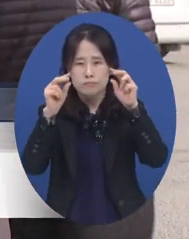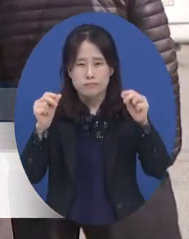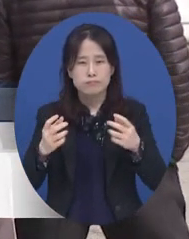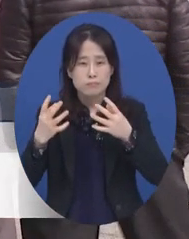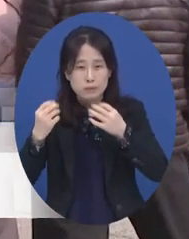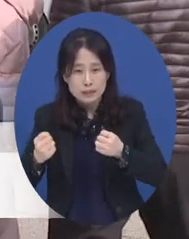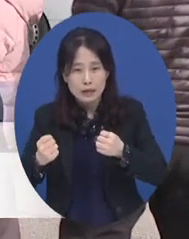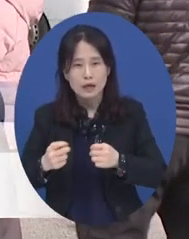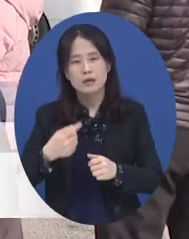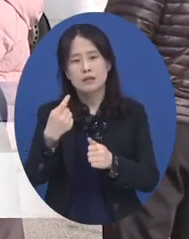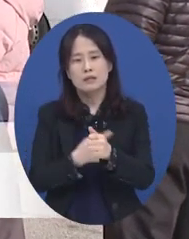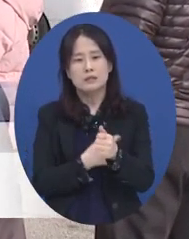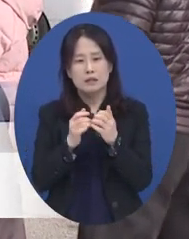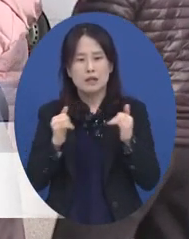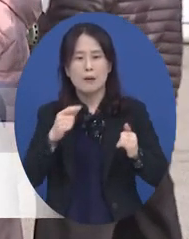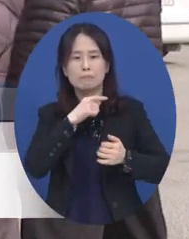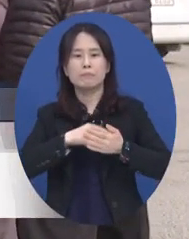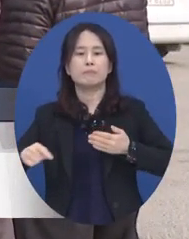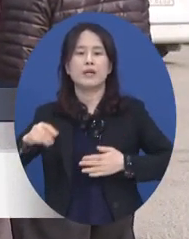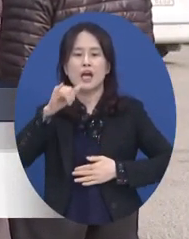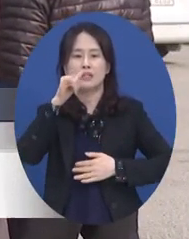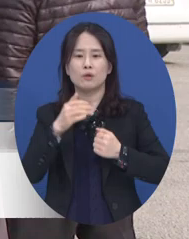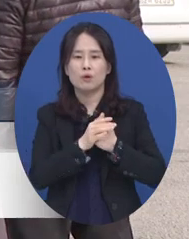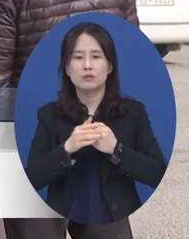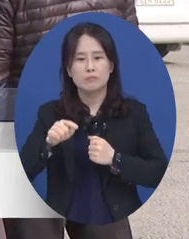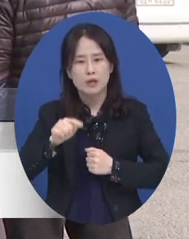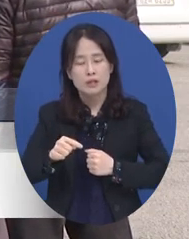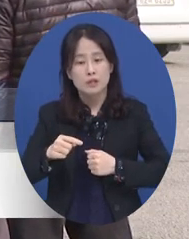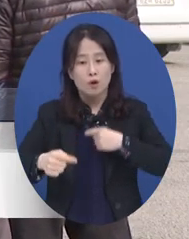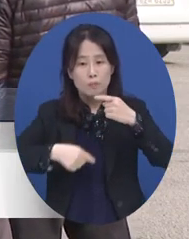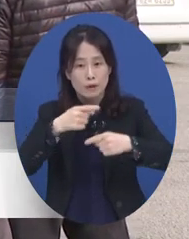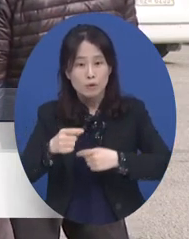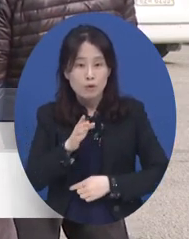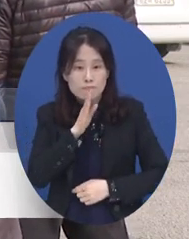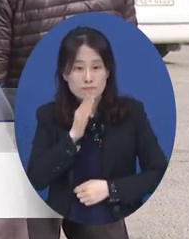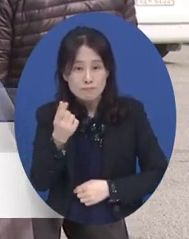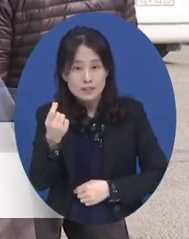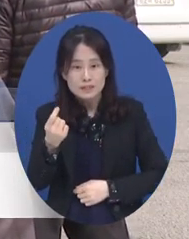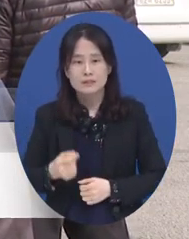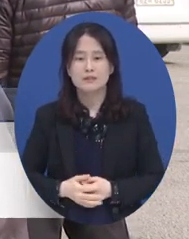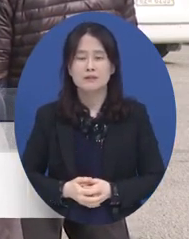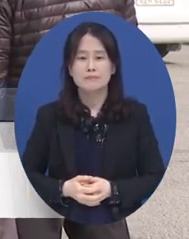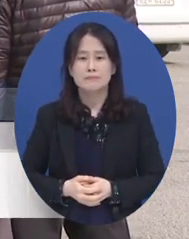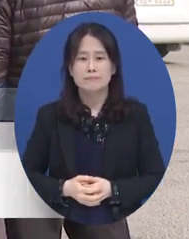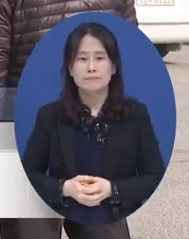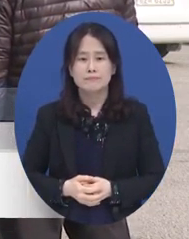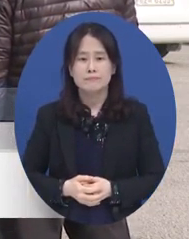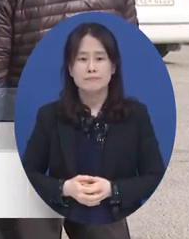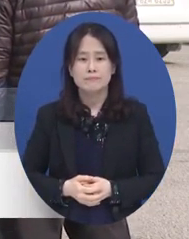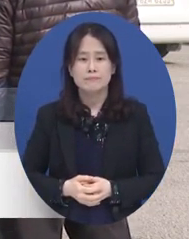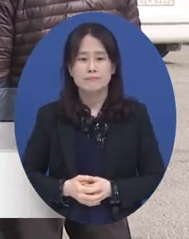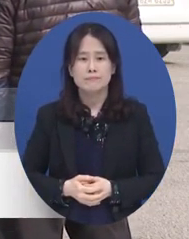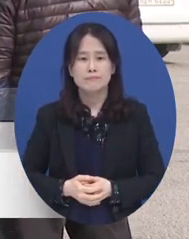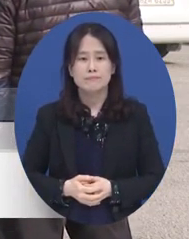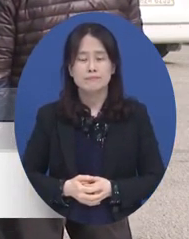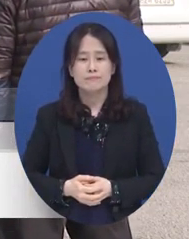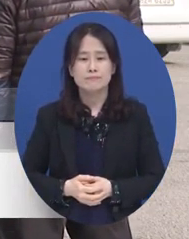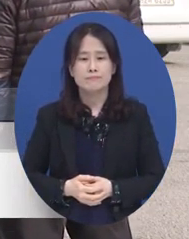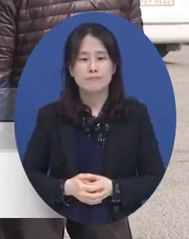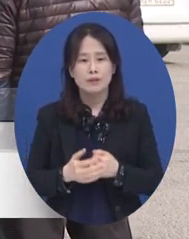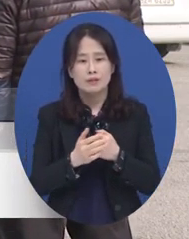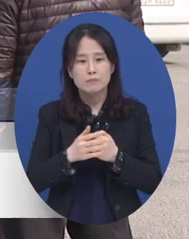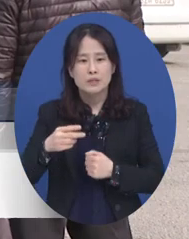미세먼지가 많게 되면 자연 이제 인간한테 해가 오고 그러니까 그게 그런 차원에서 이거 하는 거 아니야. 그러니까